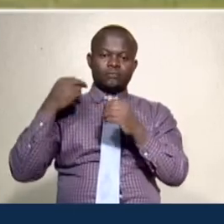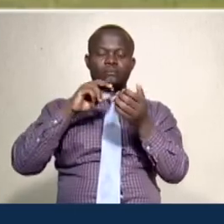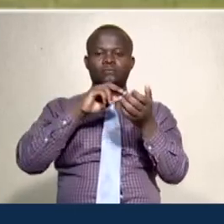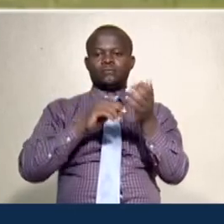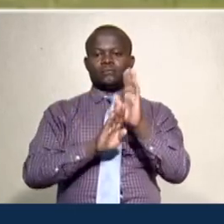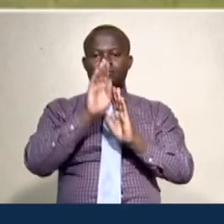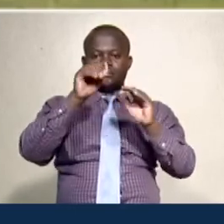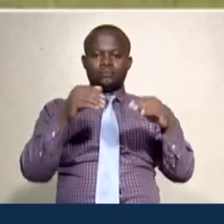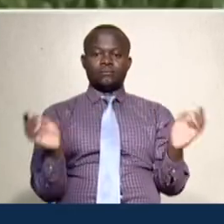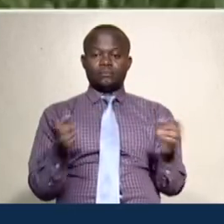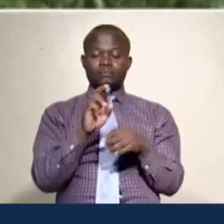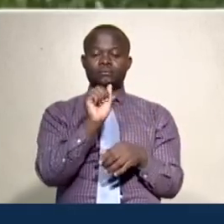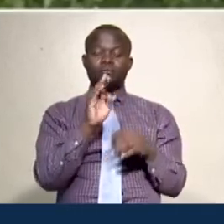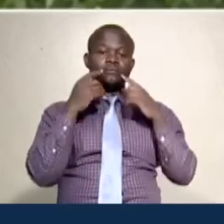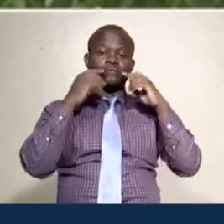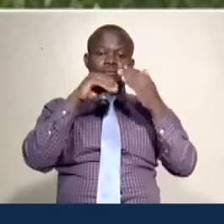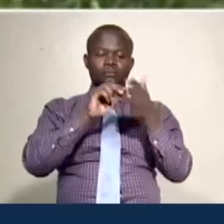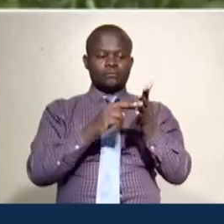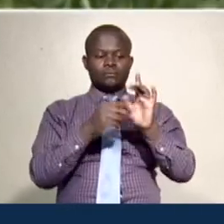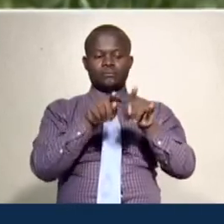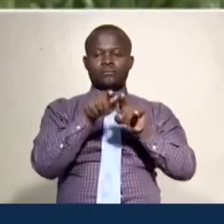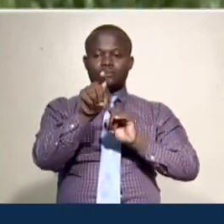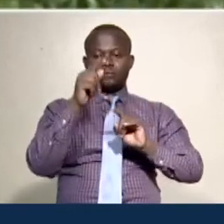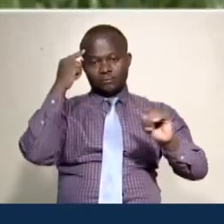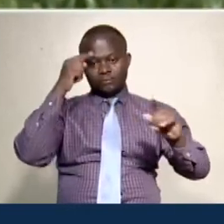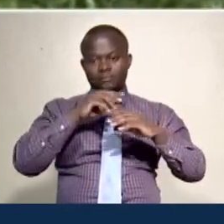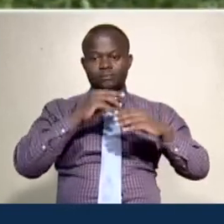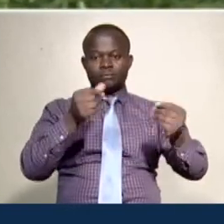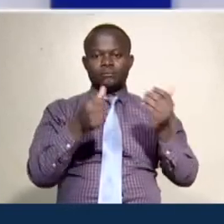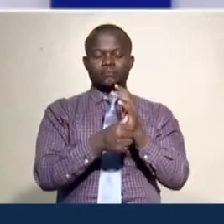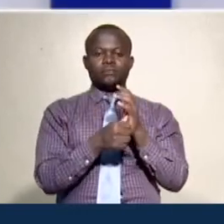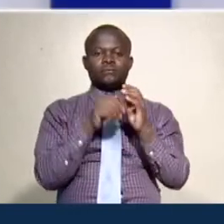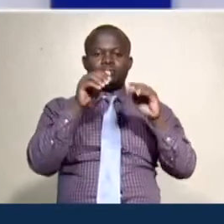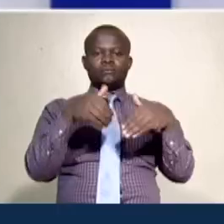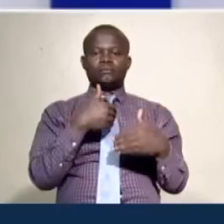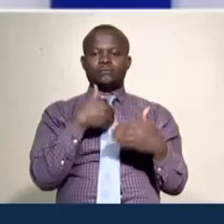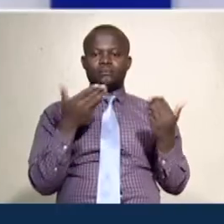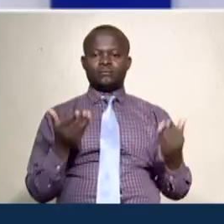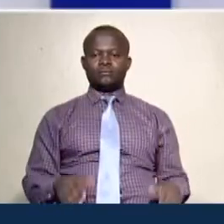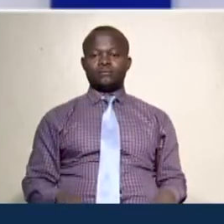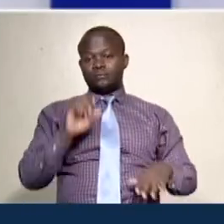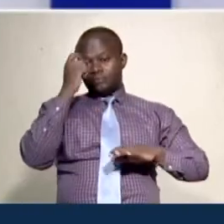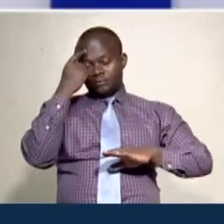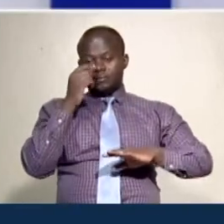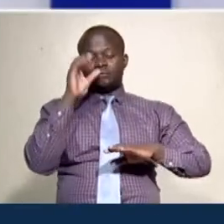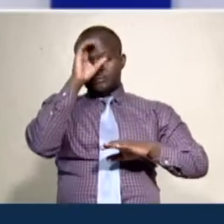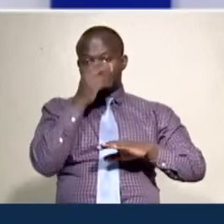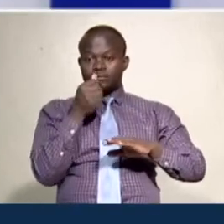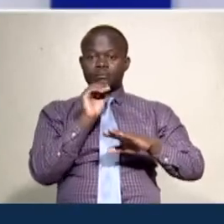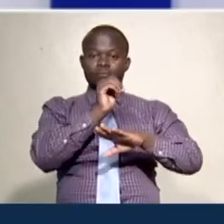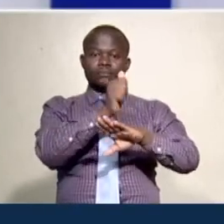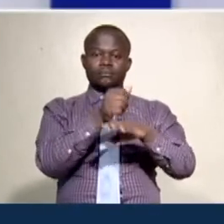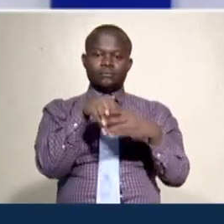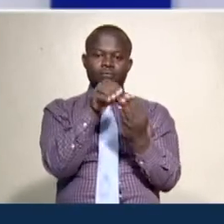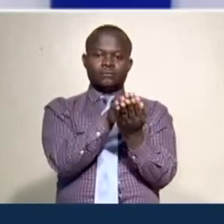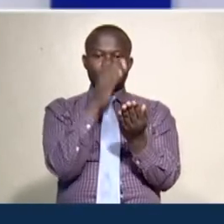RAB avuga ko imishinga nk'iyi ibigamije gusubiza ibibazo abahinzi bagihura nabyo leta yashatse amafaranga yo kugushyira muri banki kugira ngo amafaranga